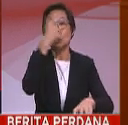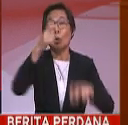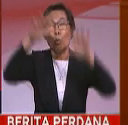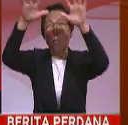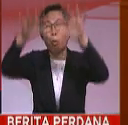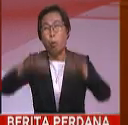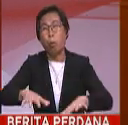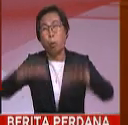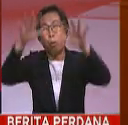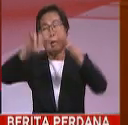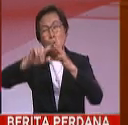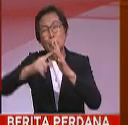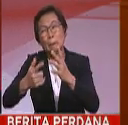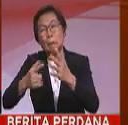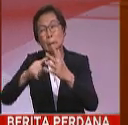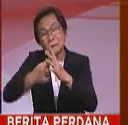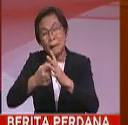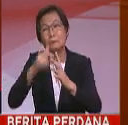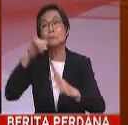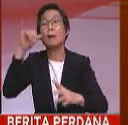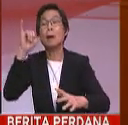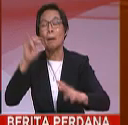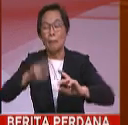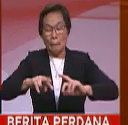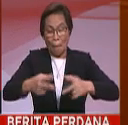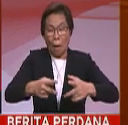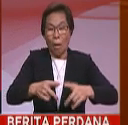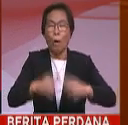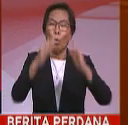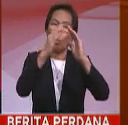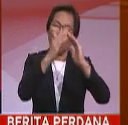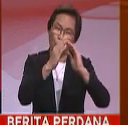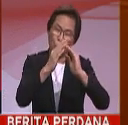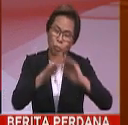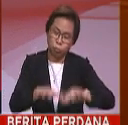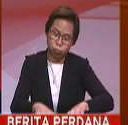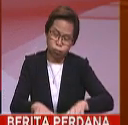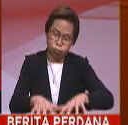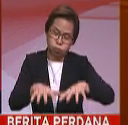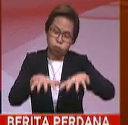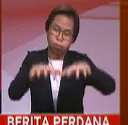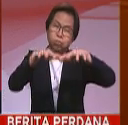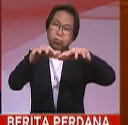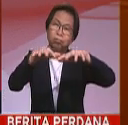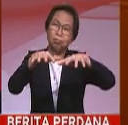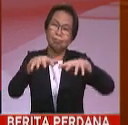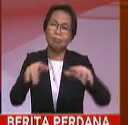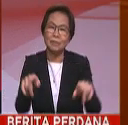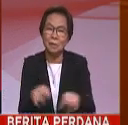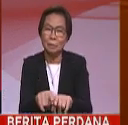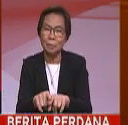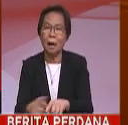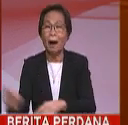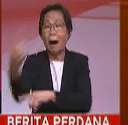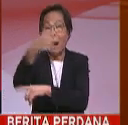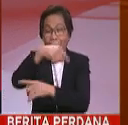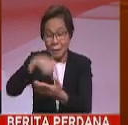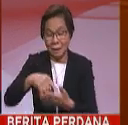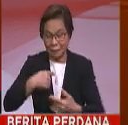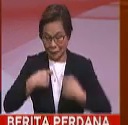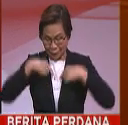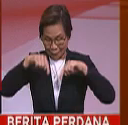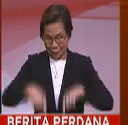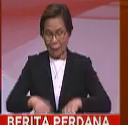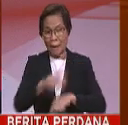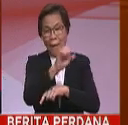berlaku sejak kemarin hingga menyebabkan kawasan kediaman mereka dinaiki air. Seperti hari ini, sekarang ini saya berada